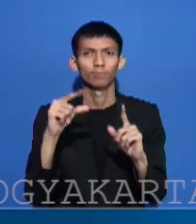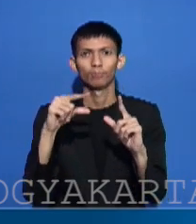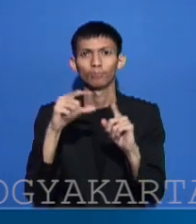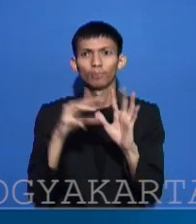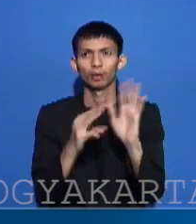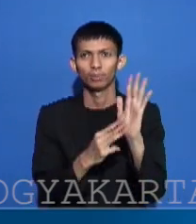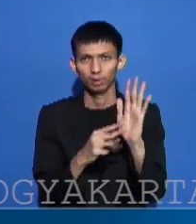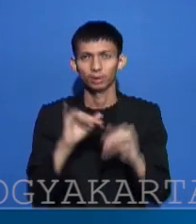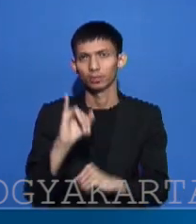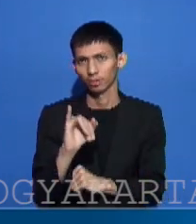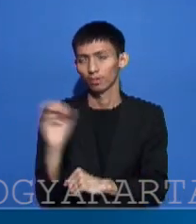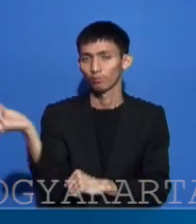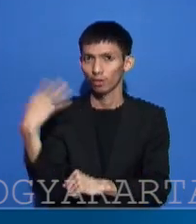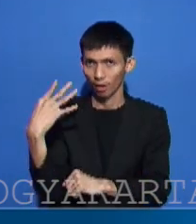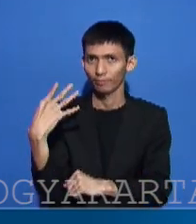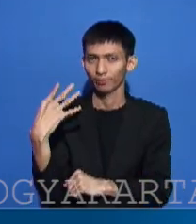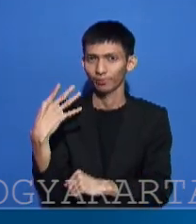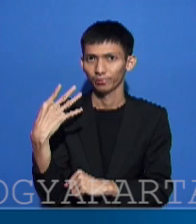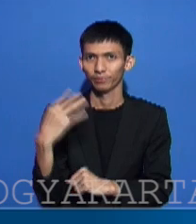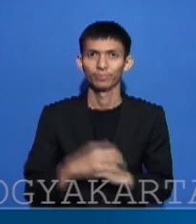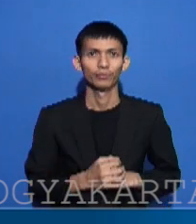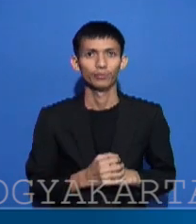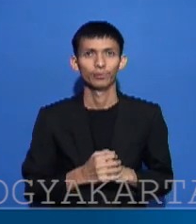pleno ke-9 di Daerah Istimewa Yogyakarta.